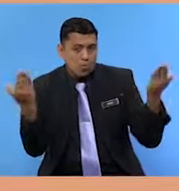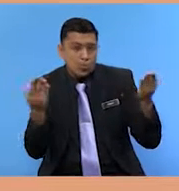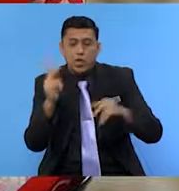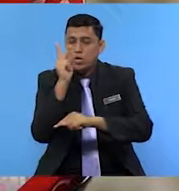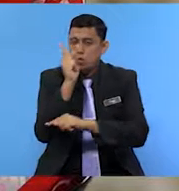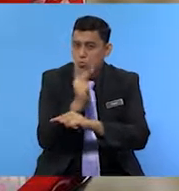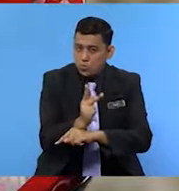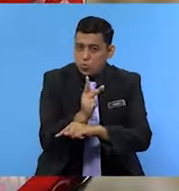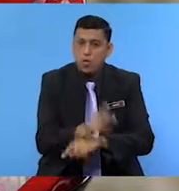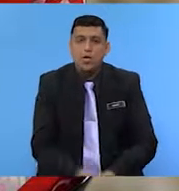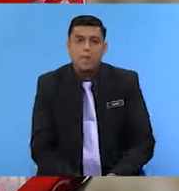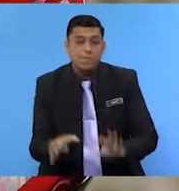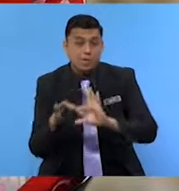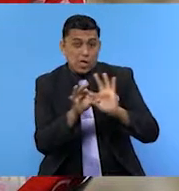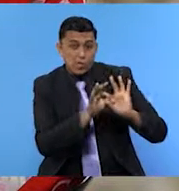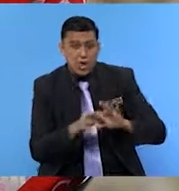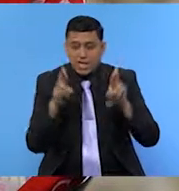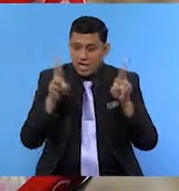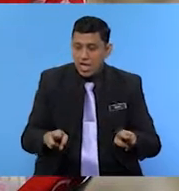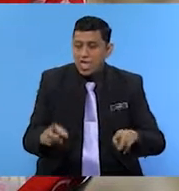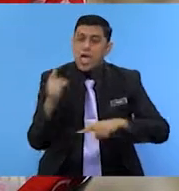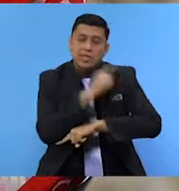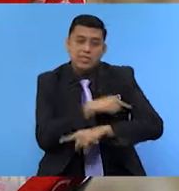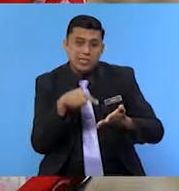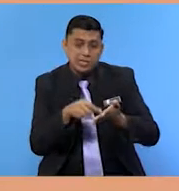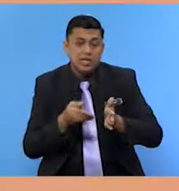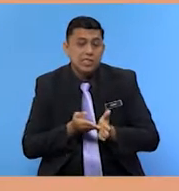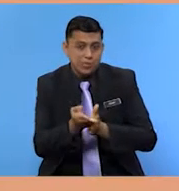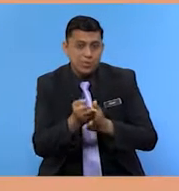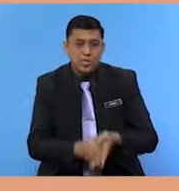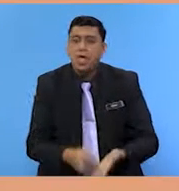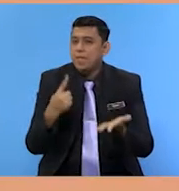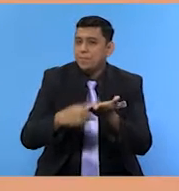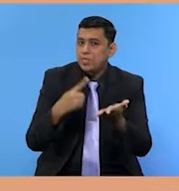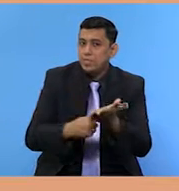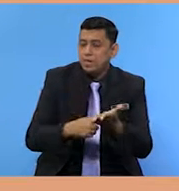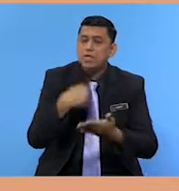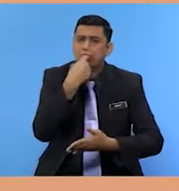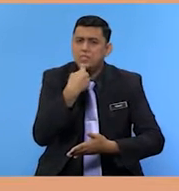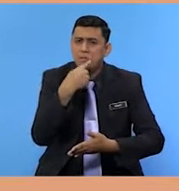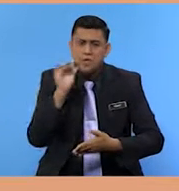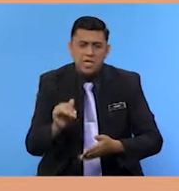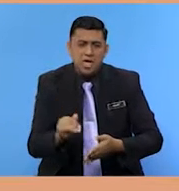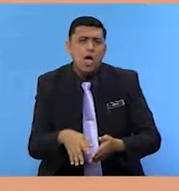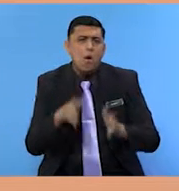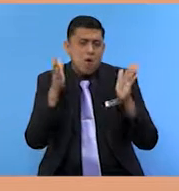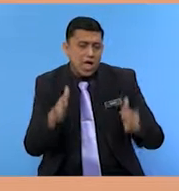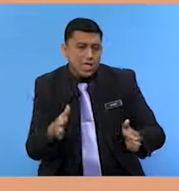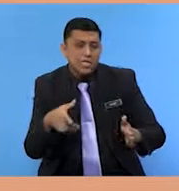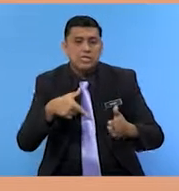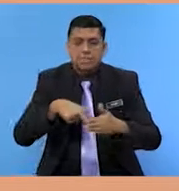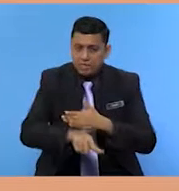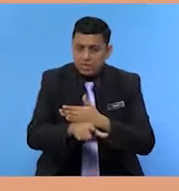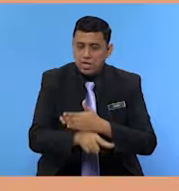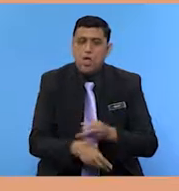mengukuhkan perpaduan rakyat. Jadi pada hari ini kita akan teruskan perbincangan dengan persoalan siapakah pihak yang terlibat dan